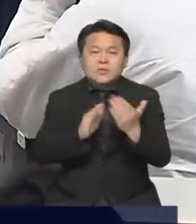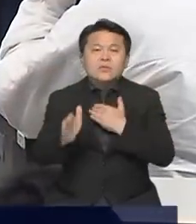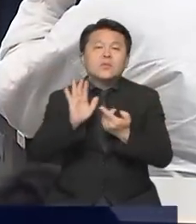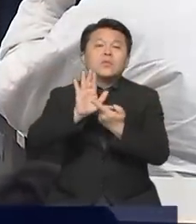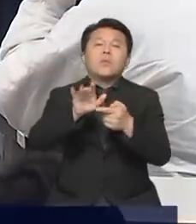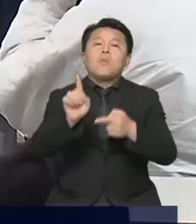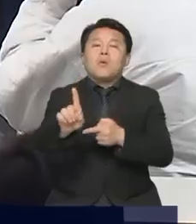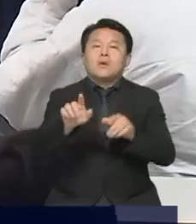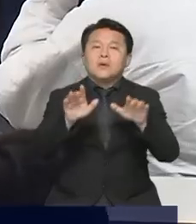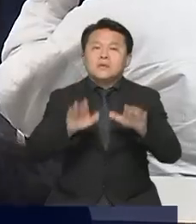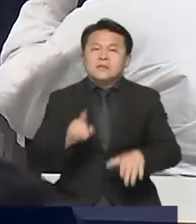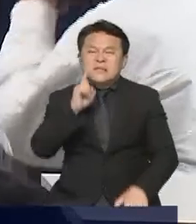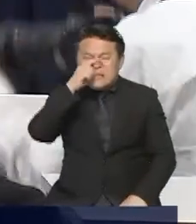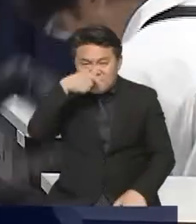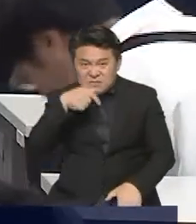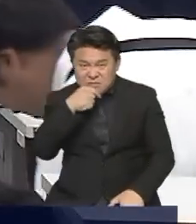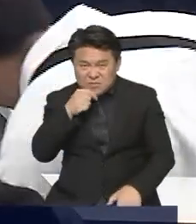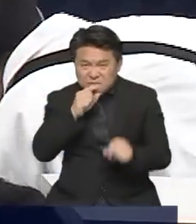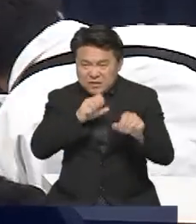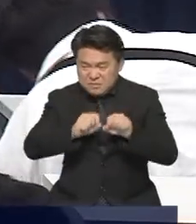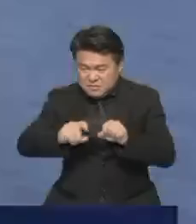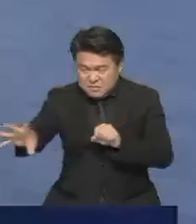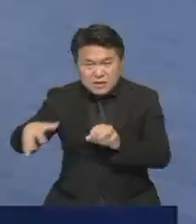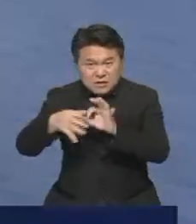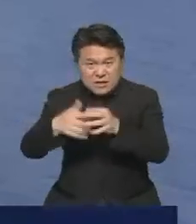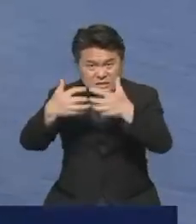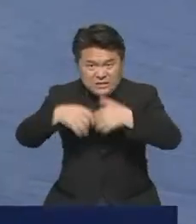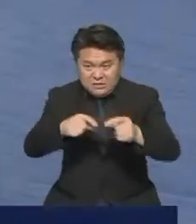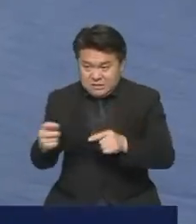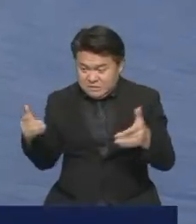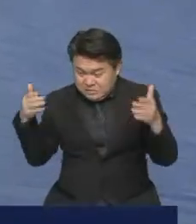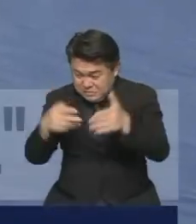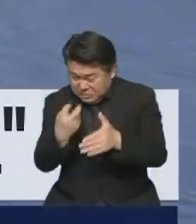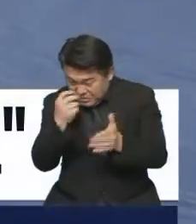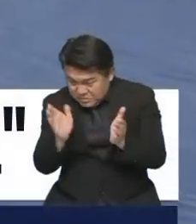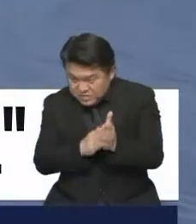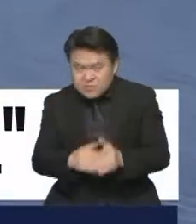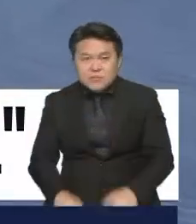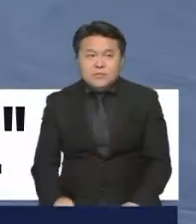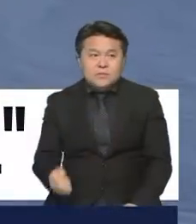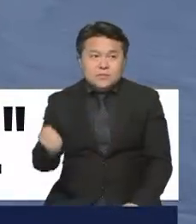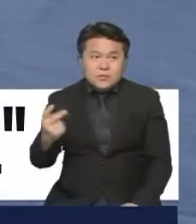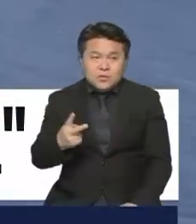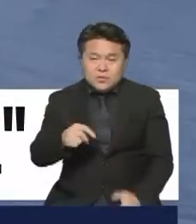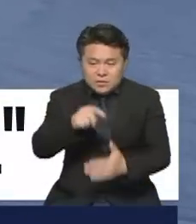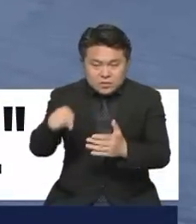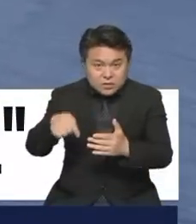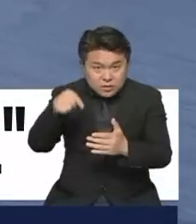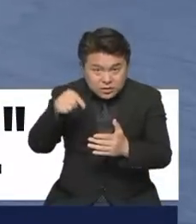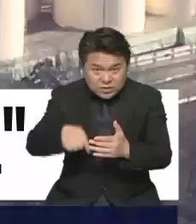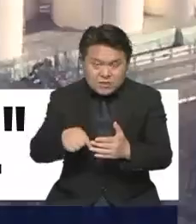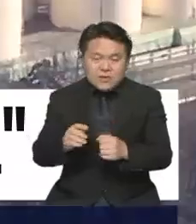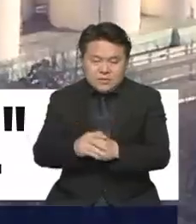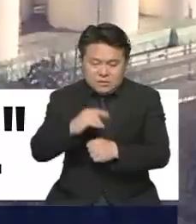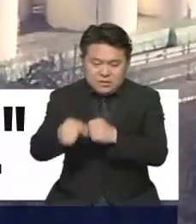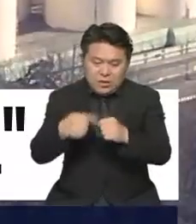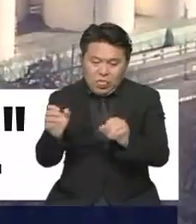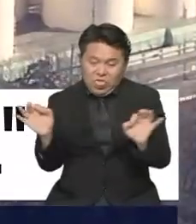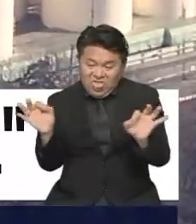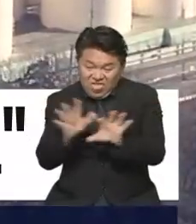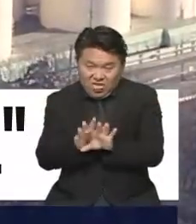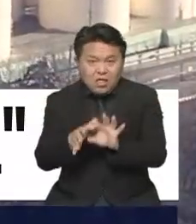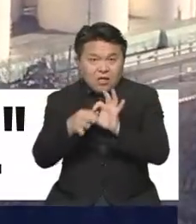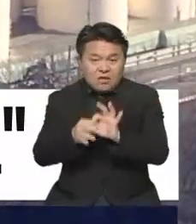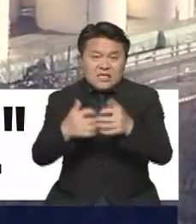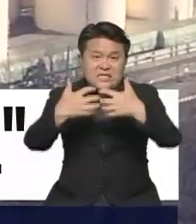주요 시설을 집중 점검했다고 밝혔습니다 특히 오염수 내 방사성 핵종 제거시설인 알프스와